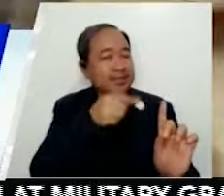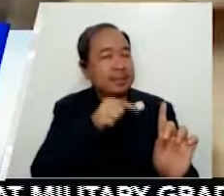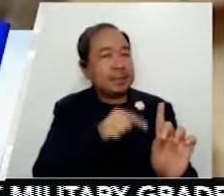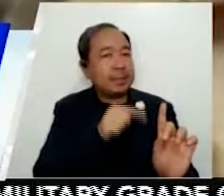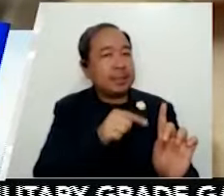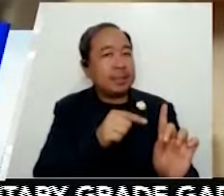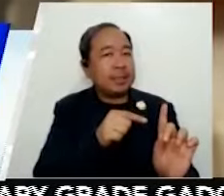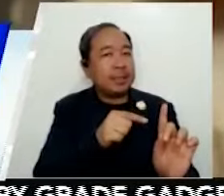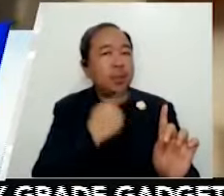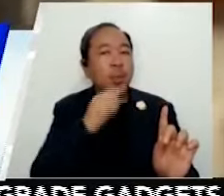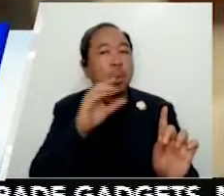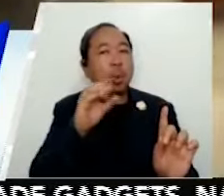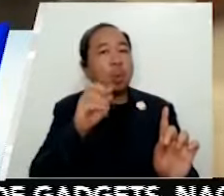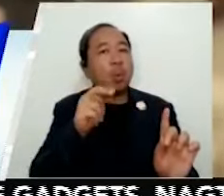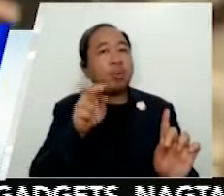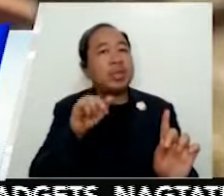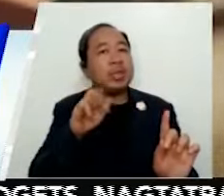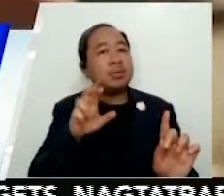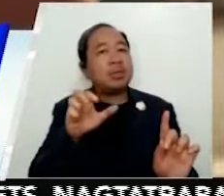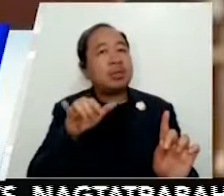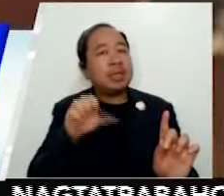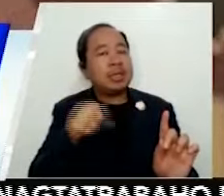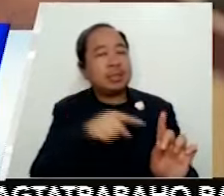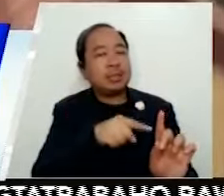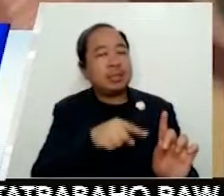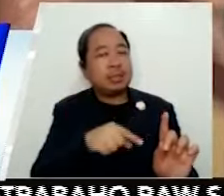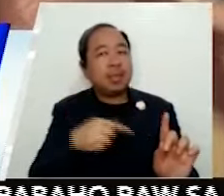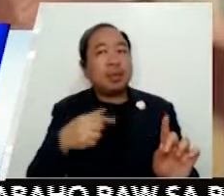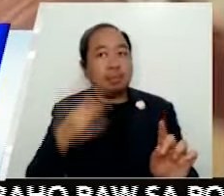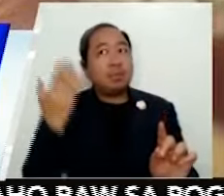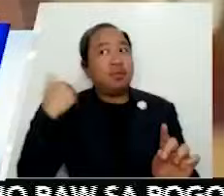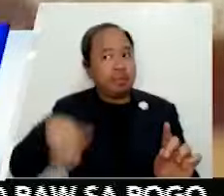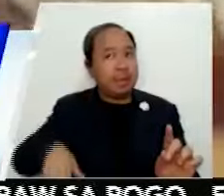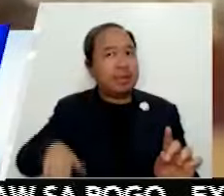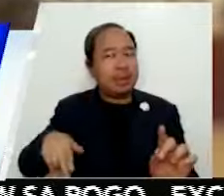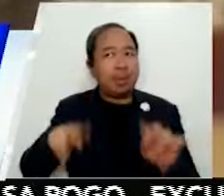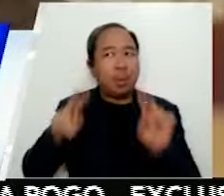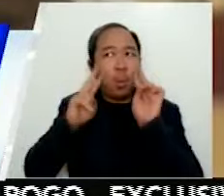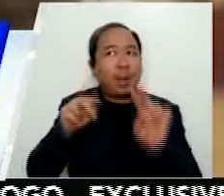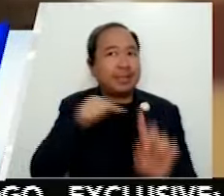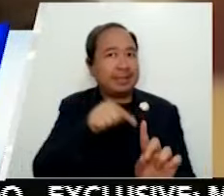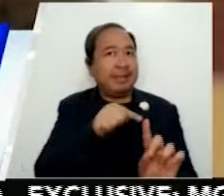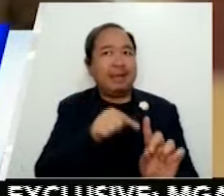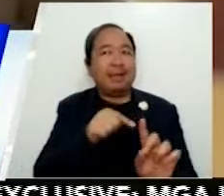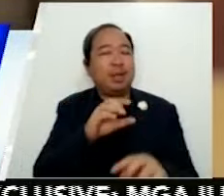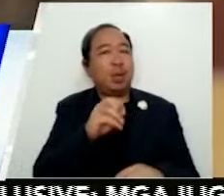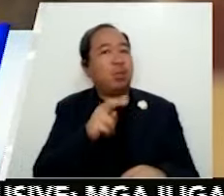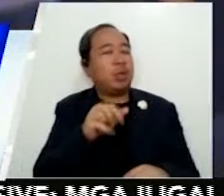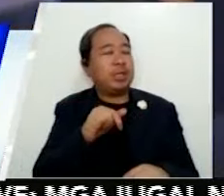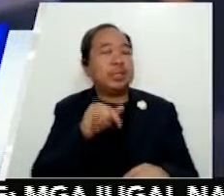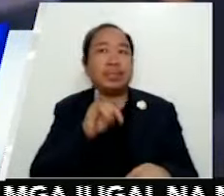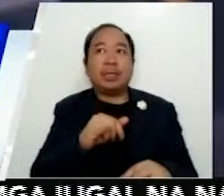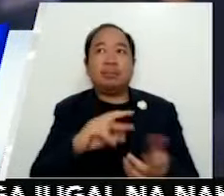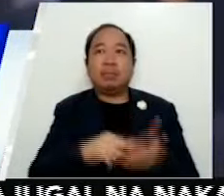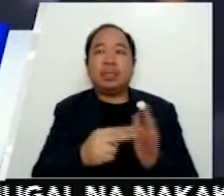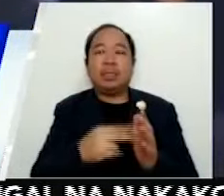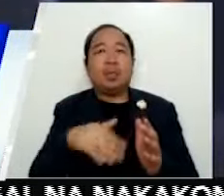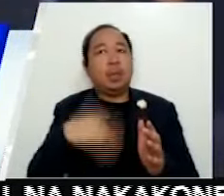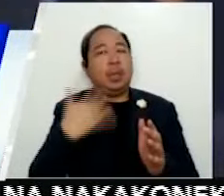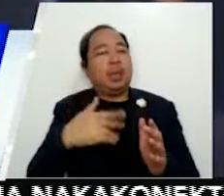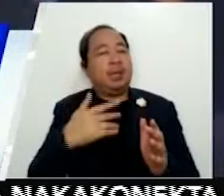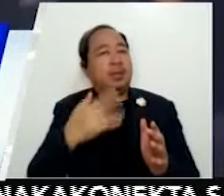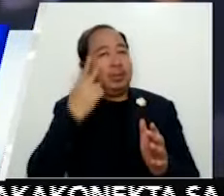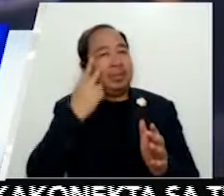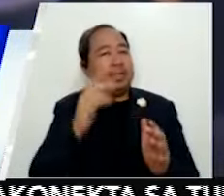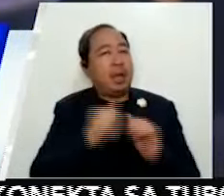So, natuwa lang ako kasi yung relationship namin talagang lola sa screen and off screen. Kasi she gives us advices, the whole